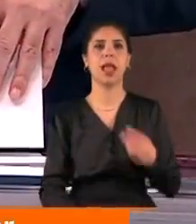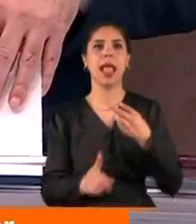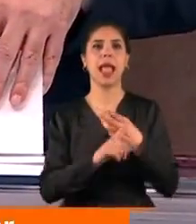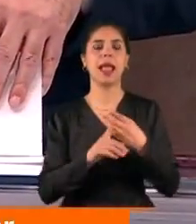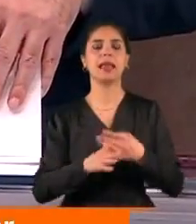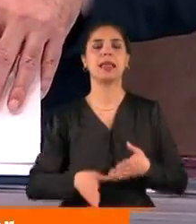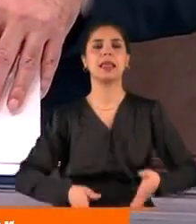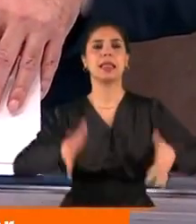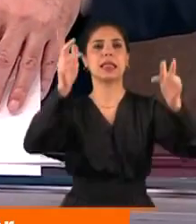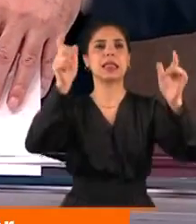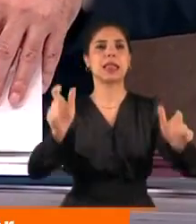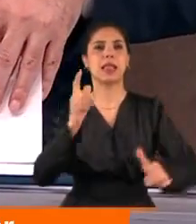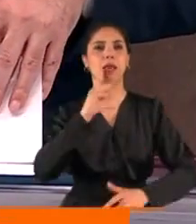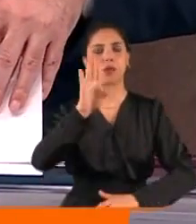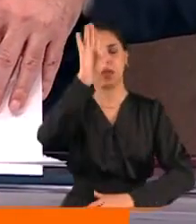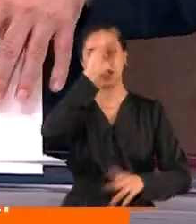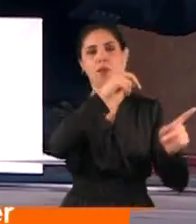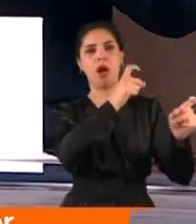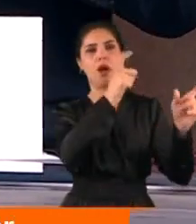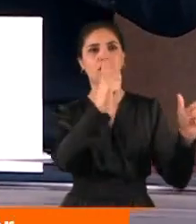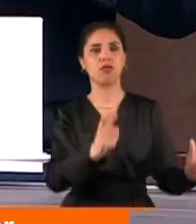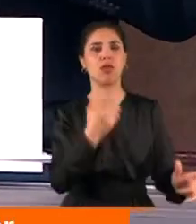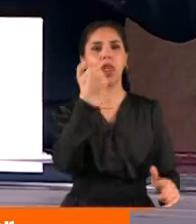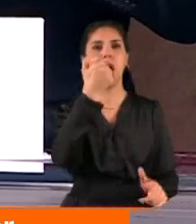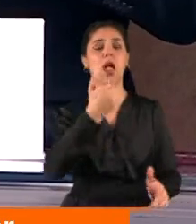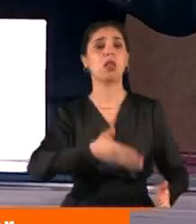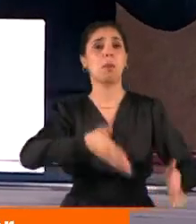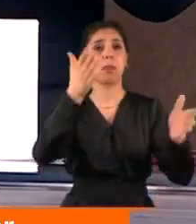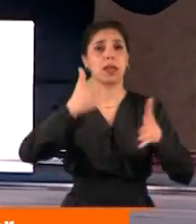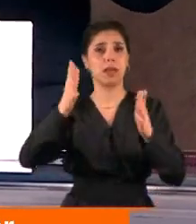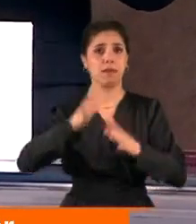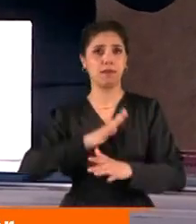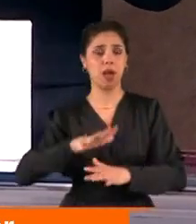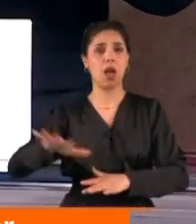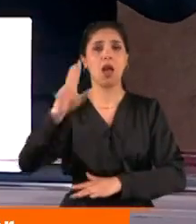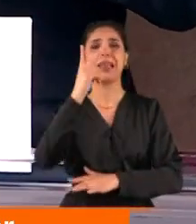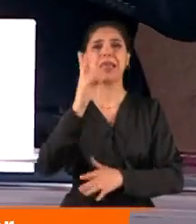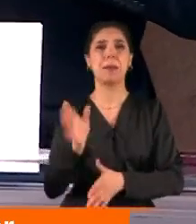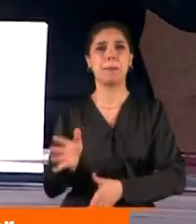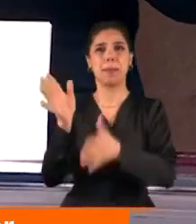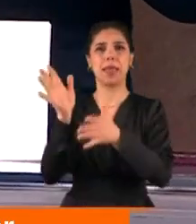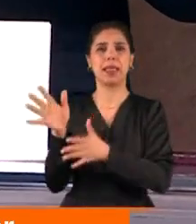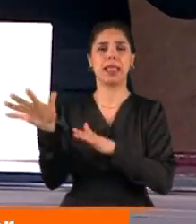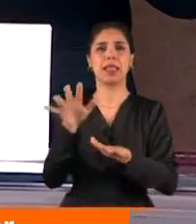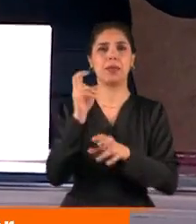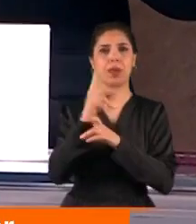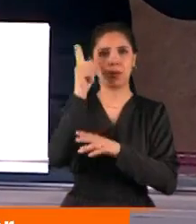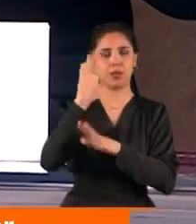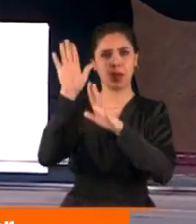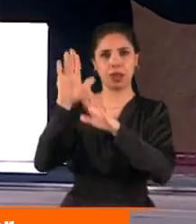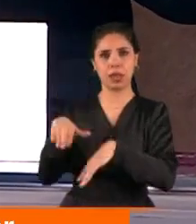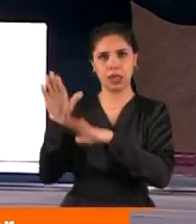Engin Yapı Kooperatif sitesi İstanbul Avcılar'da 6 bloklu bir site. Yerleşkedeki 2 bina deprem riski yüzünden